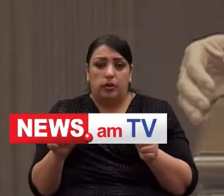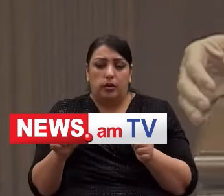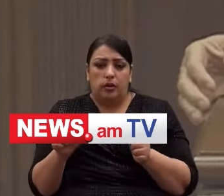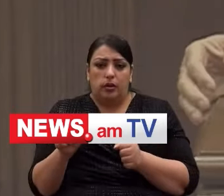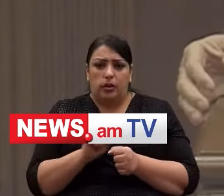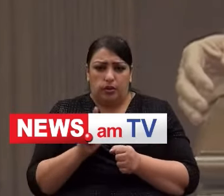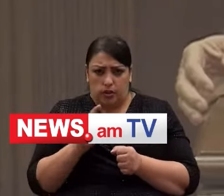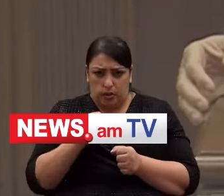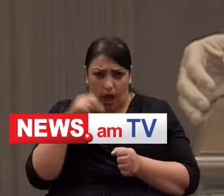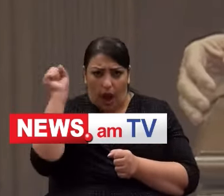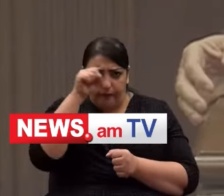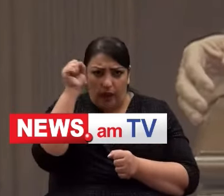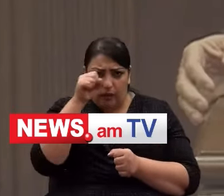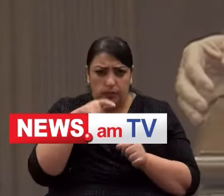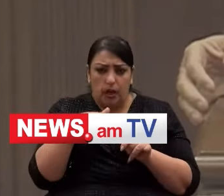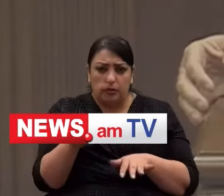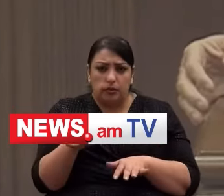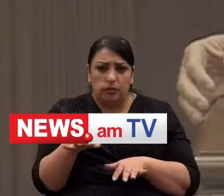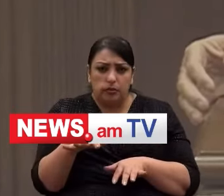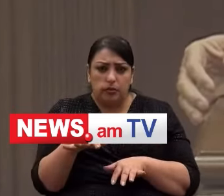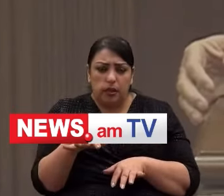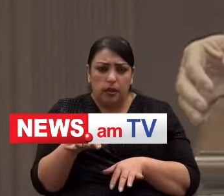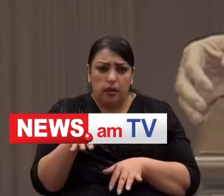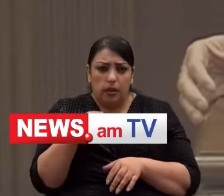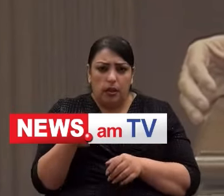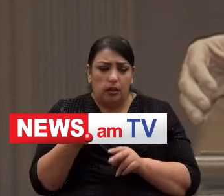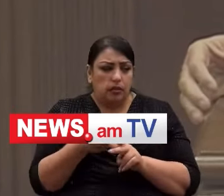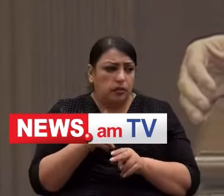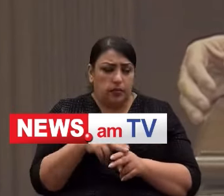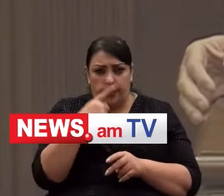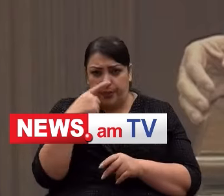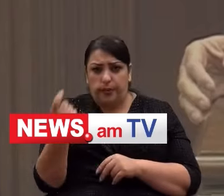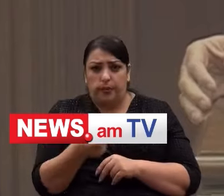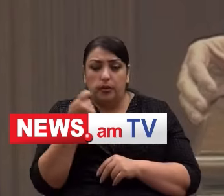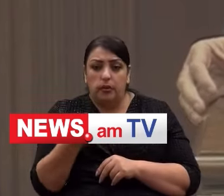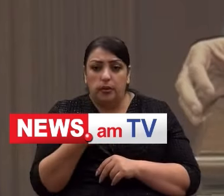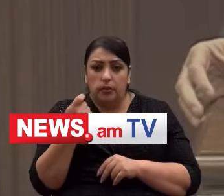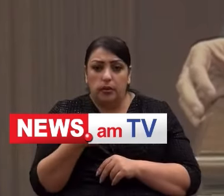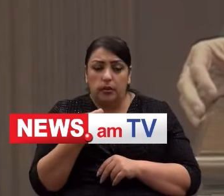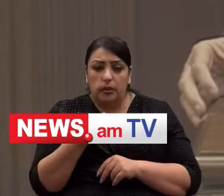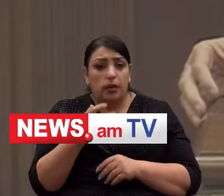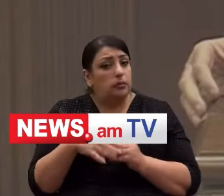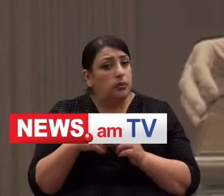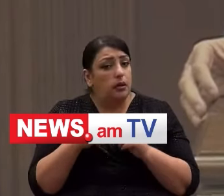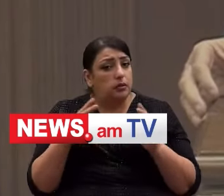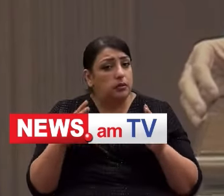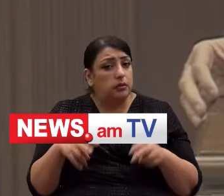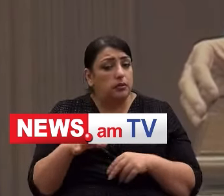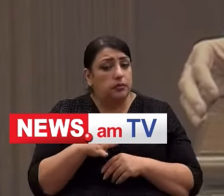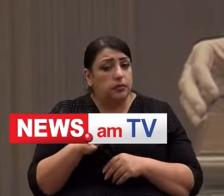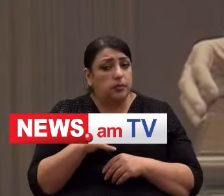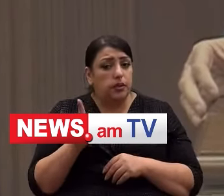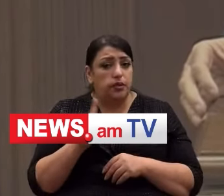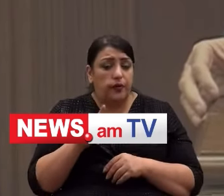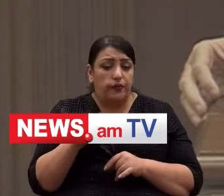ասում։ Էդի ճշմարիտ ազդեցության ձևը։ Հիմա դա միգուցե մասնագիտական ինչ-որ որակներ